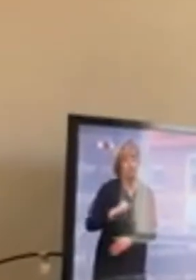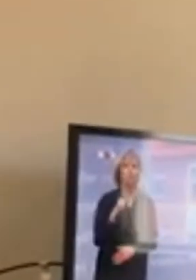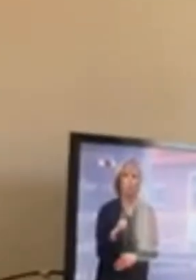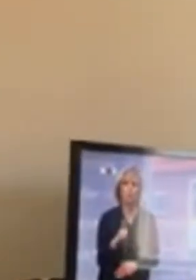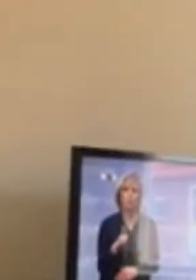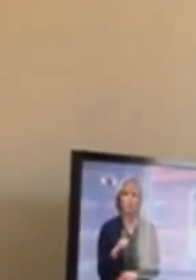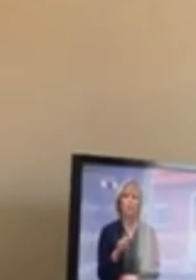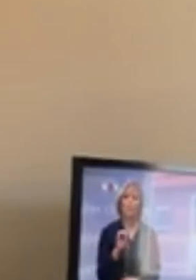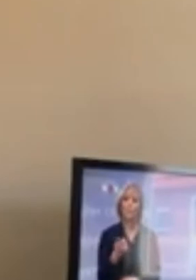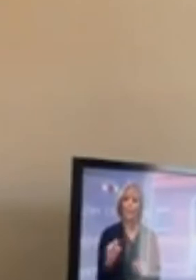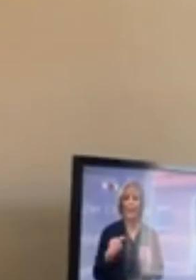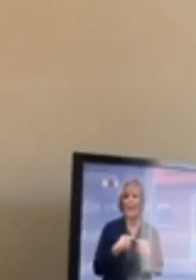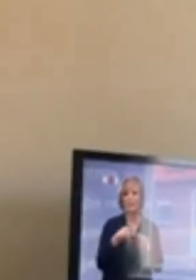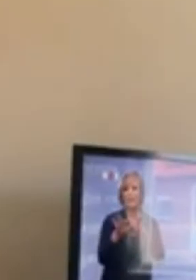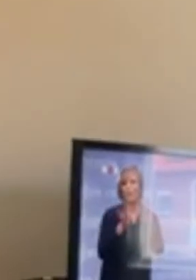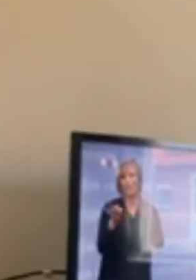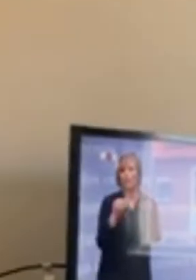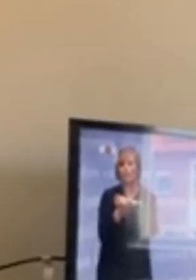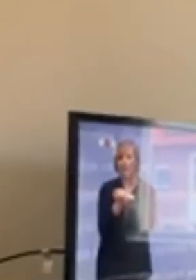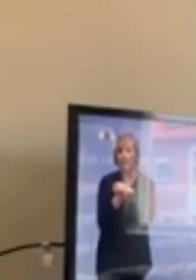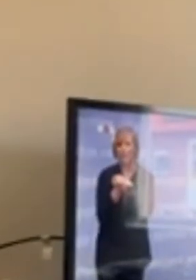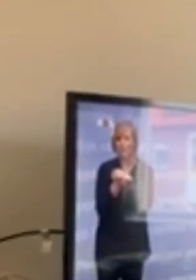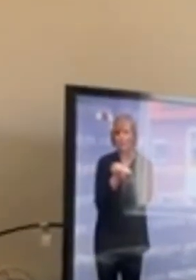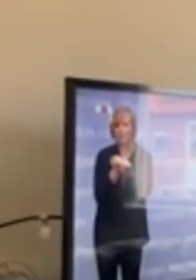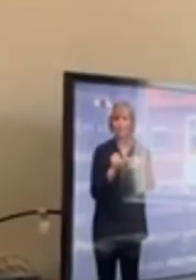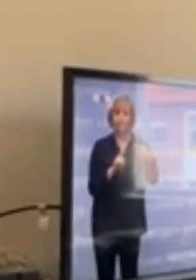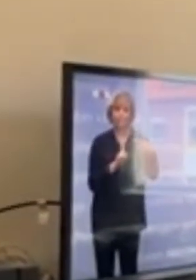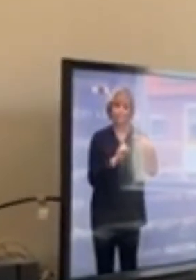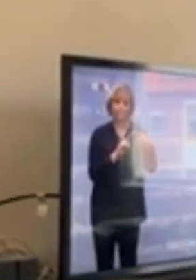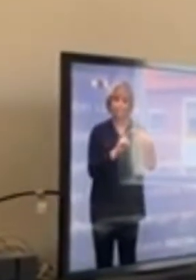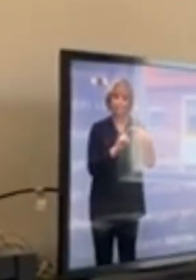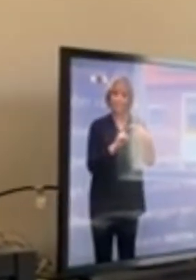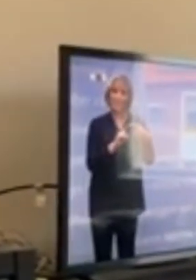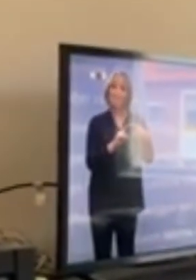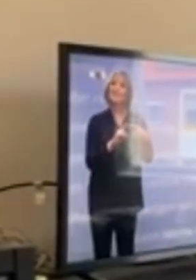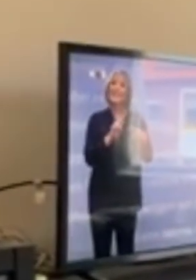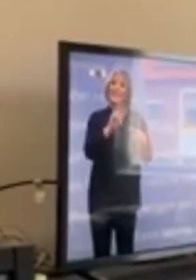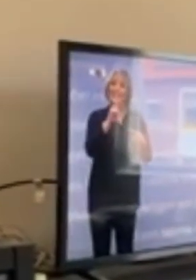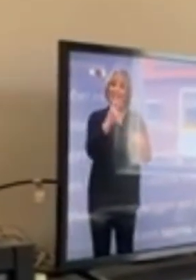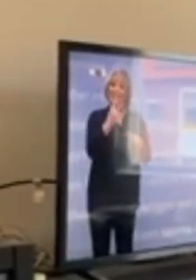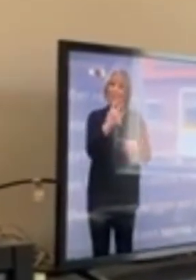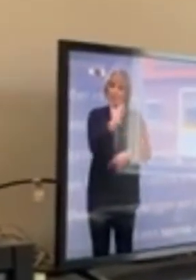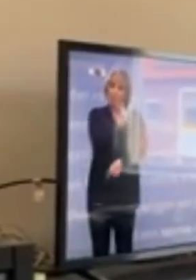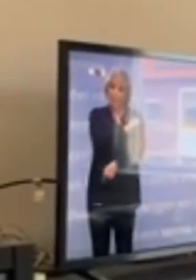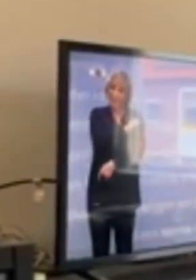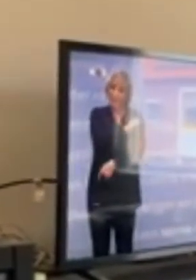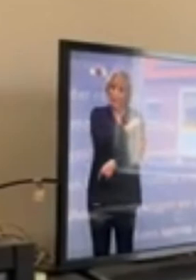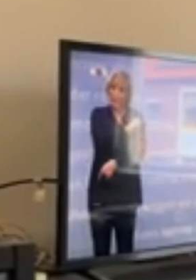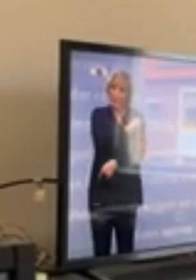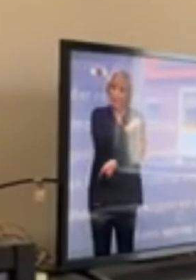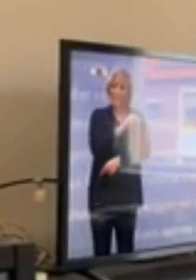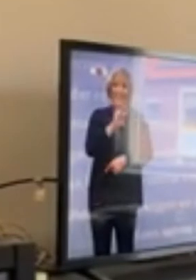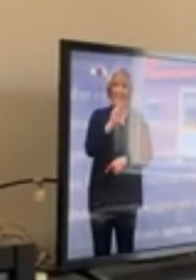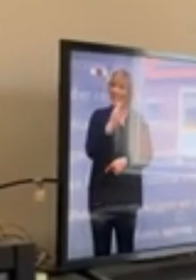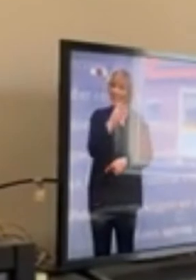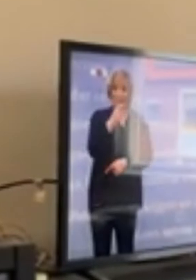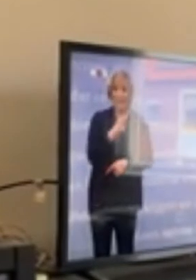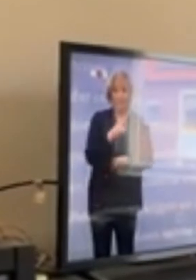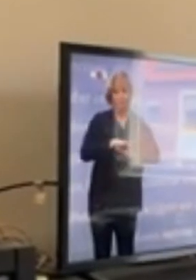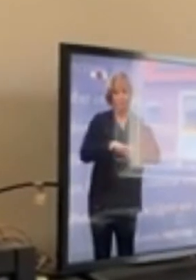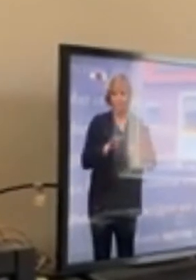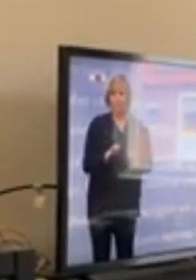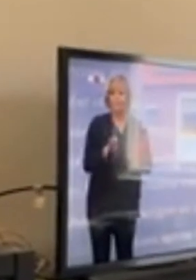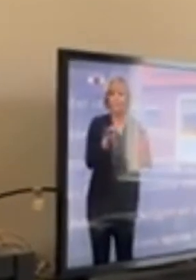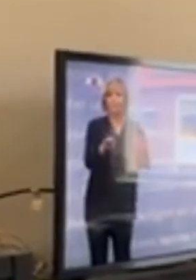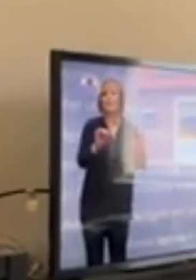aantal extra keuzes. De eerste is dat we de tweede prik van het vaccin BioNTech Pfizer in de zesde week in plaats van in de derde week